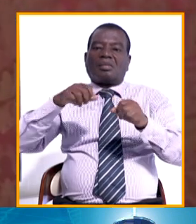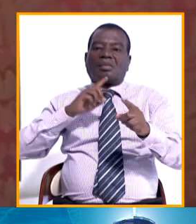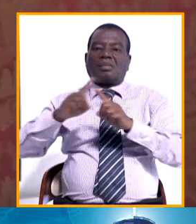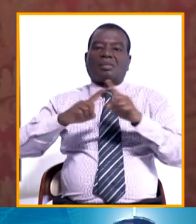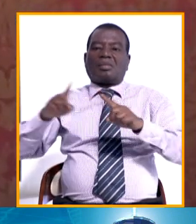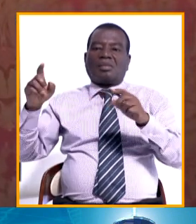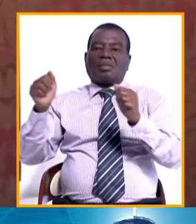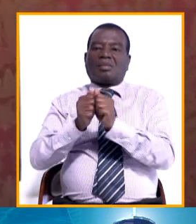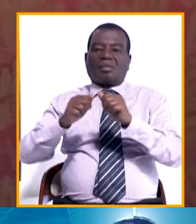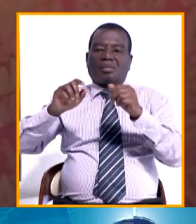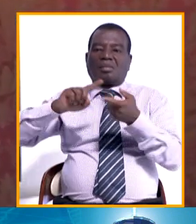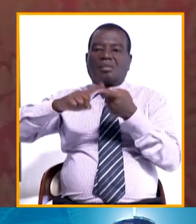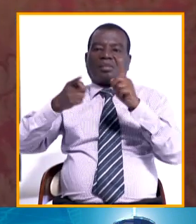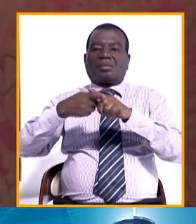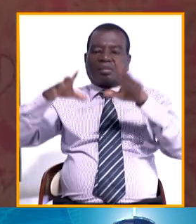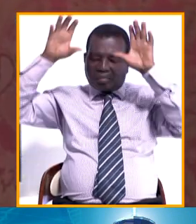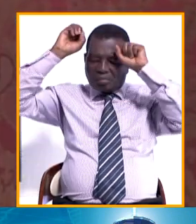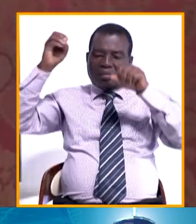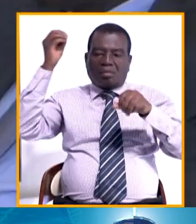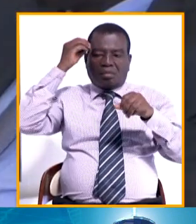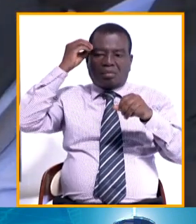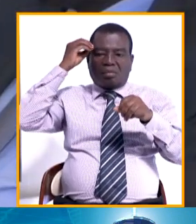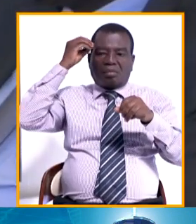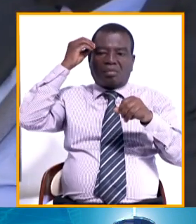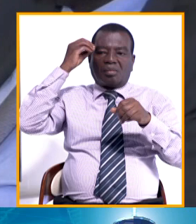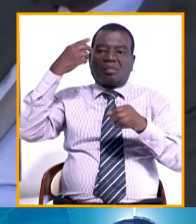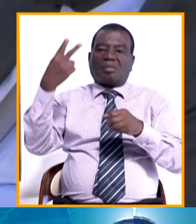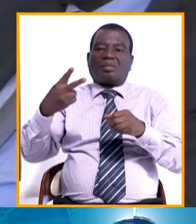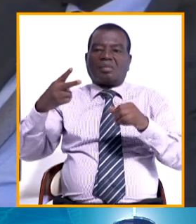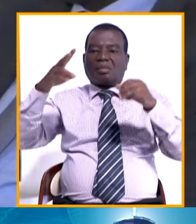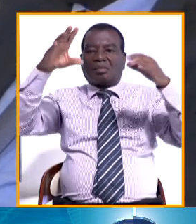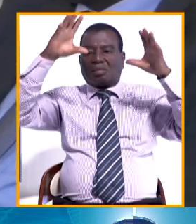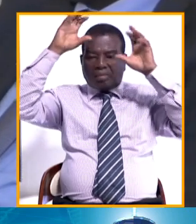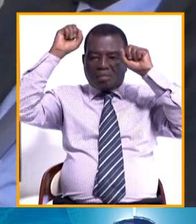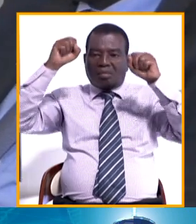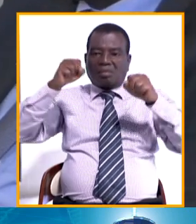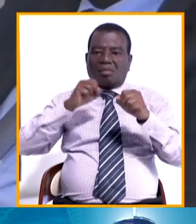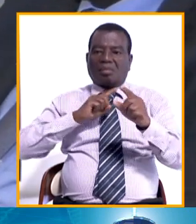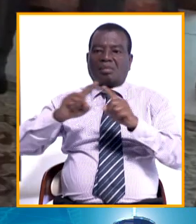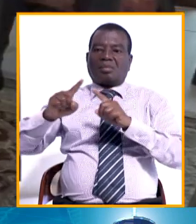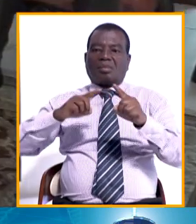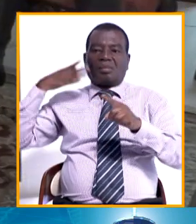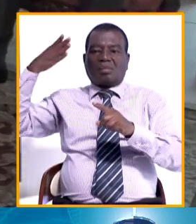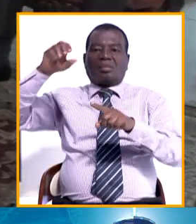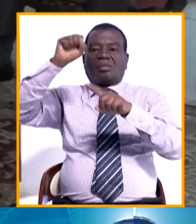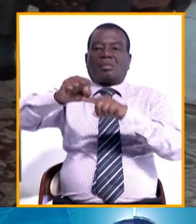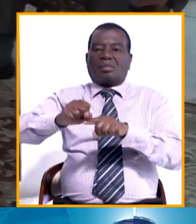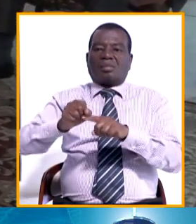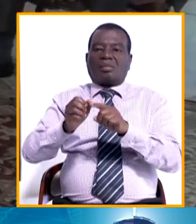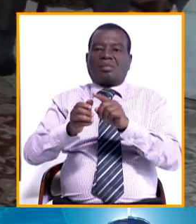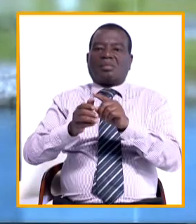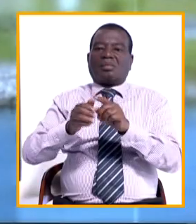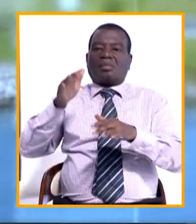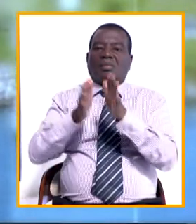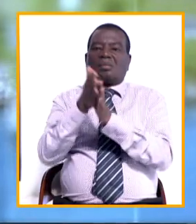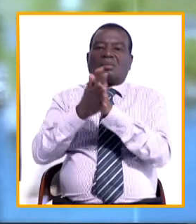l'heure avec son homologue, le président Alassane Ouattara. Les deux chefs d'État aborderont des sujets d'intérêt